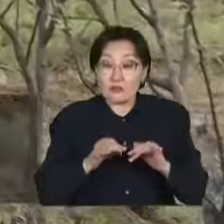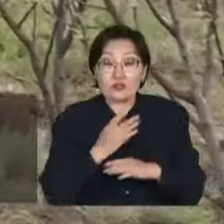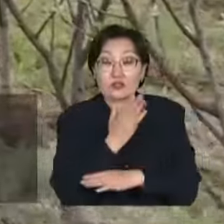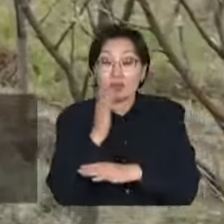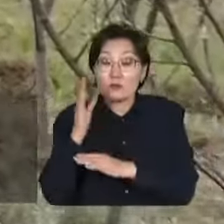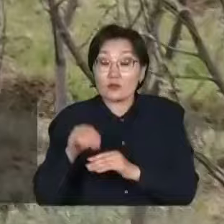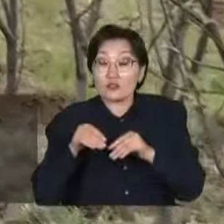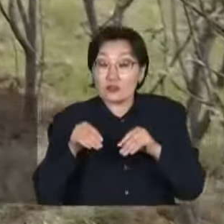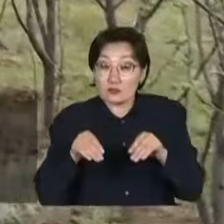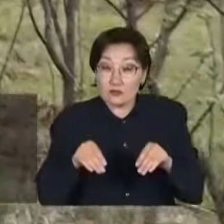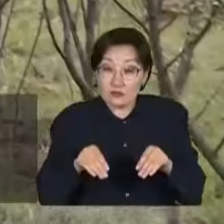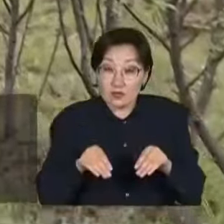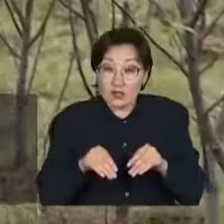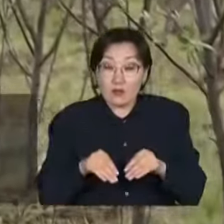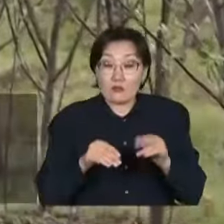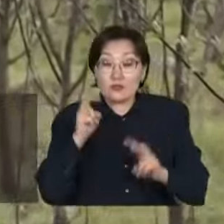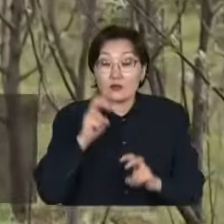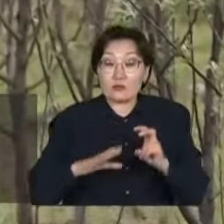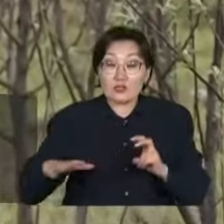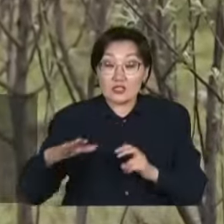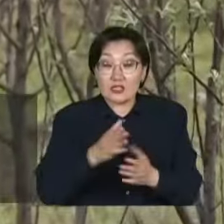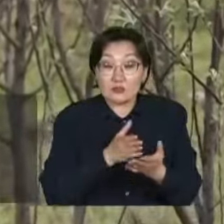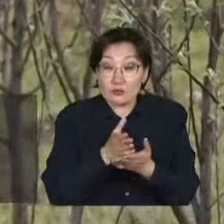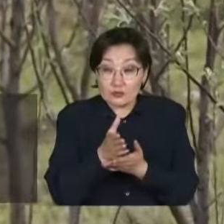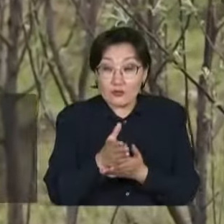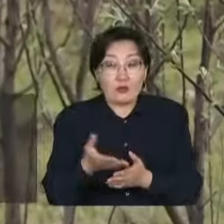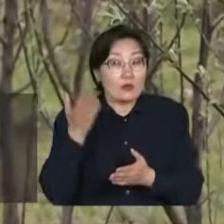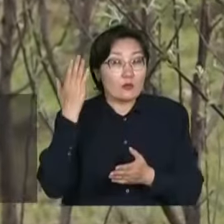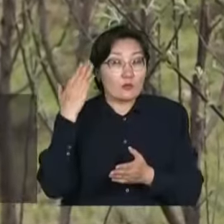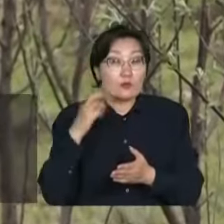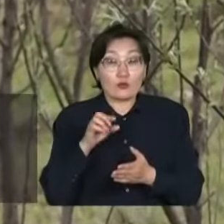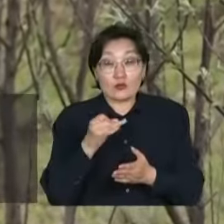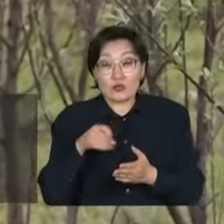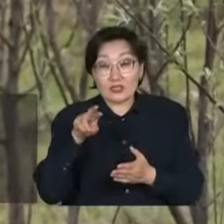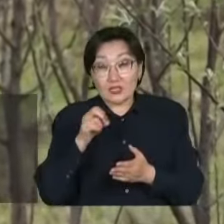желек отырғызылды. Ол индустриалды аймаққа кіреберіс пен бұрындай